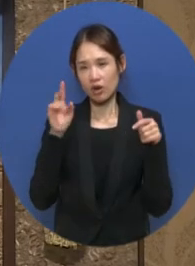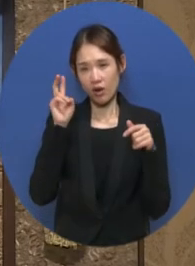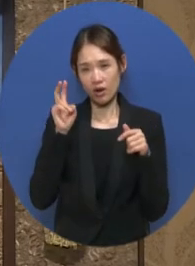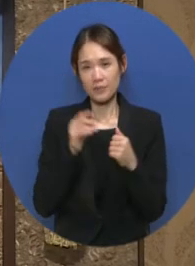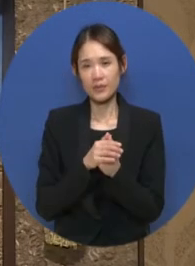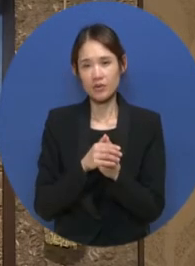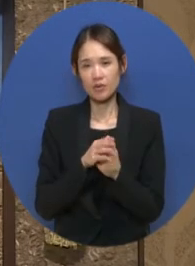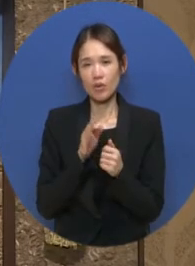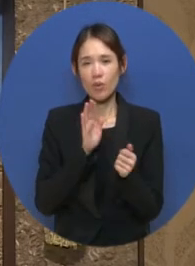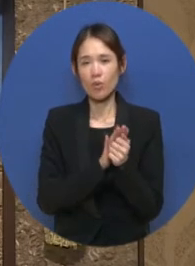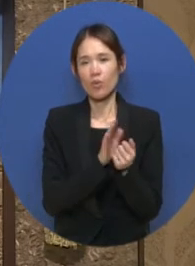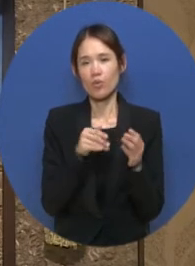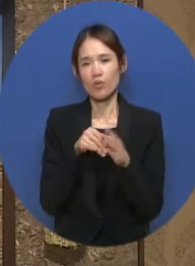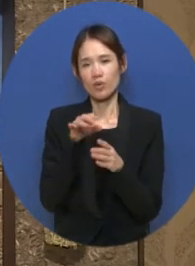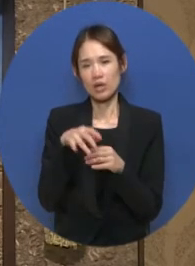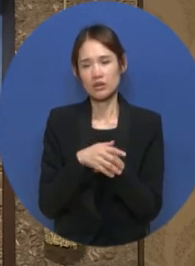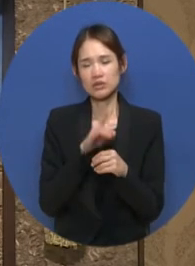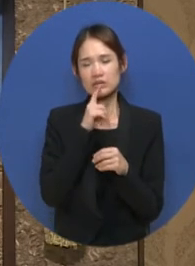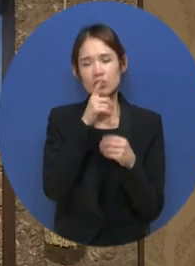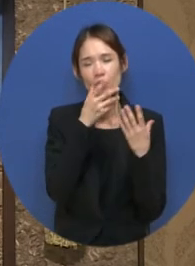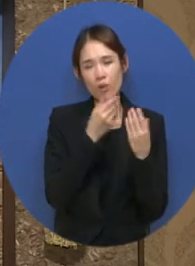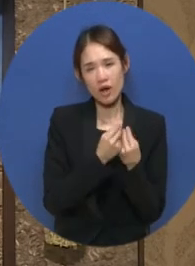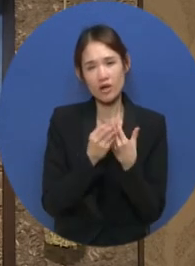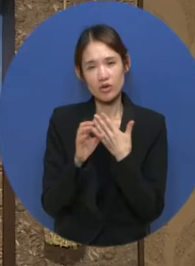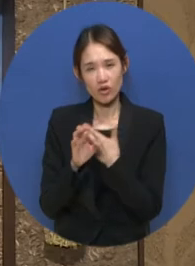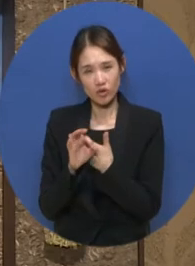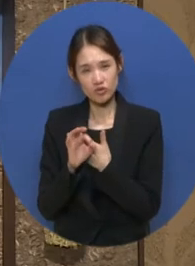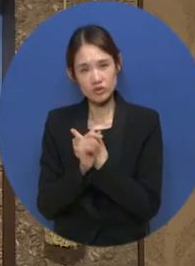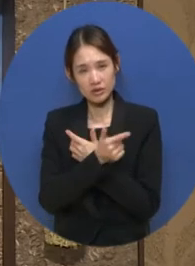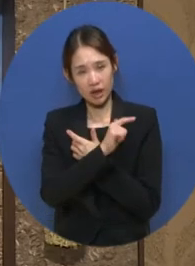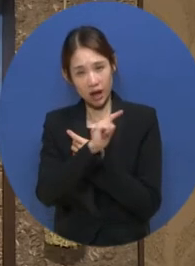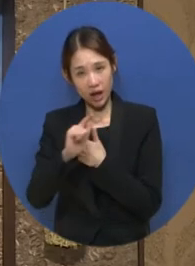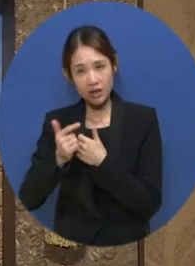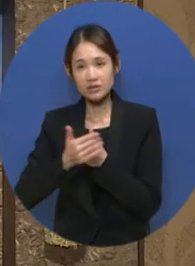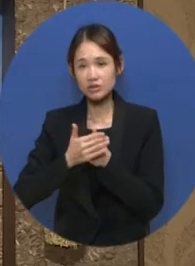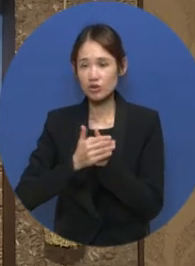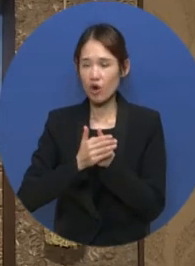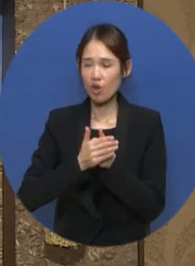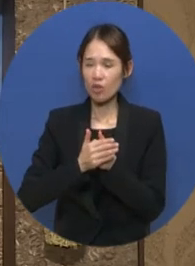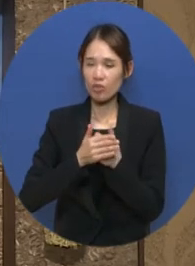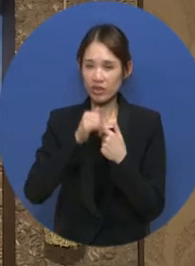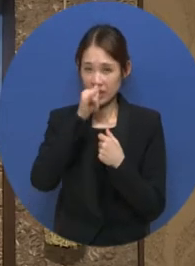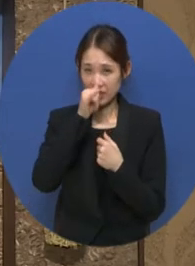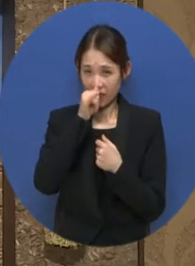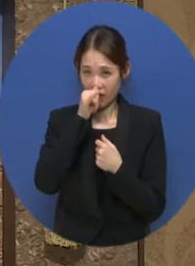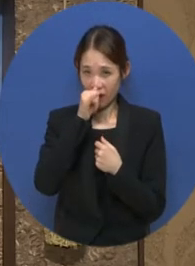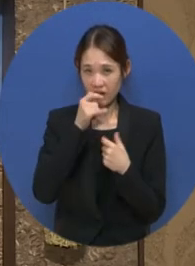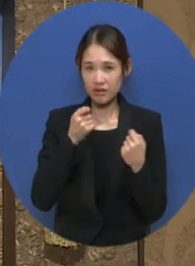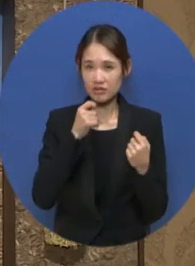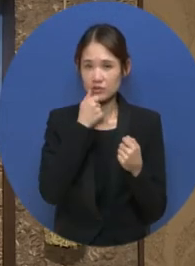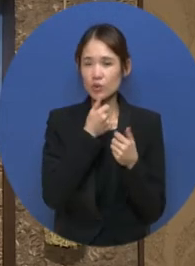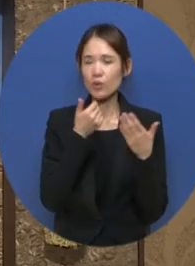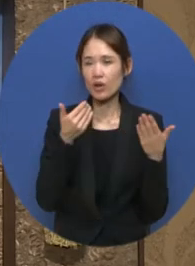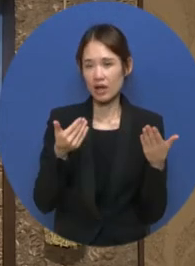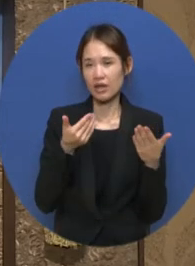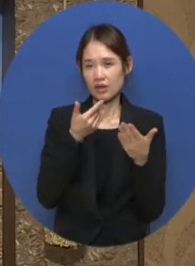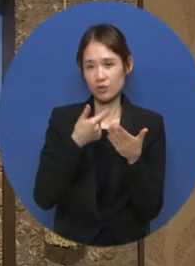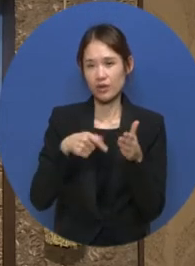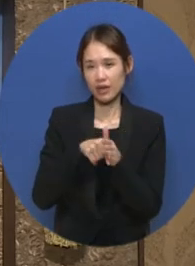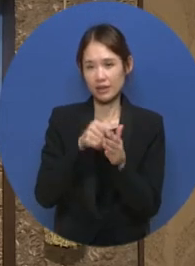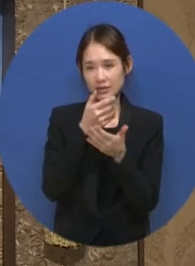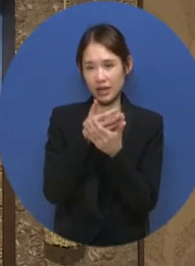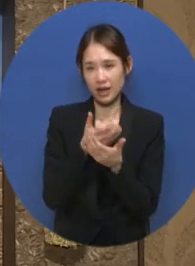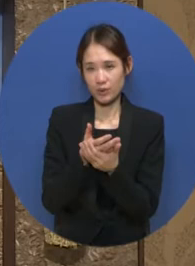오기가 안에서는 이렇게 신고를 썼을 경우엔 다양한 리테일은 직원들을 하고 있다라고 하는 것들도 이제 소개를 해드리는